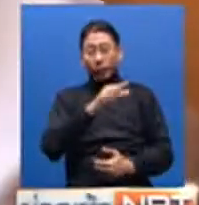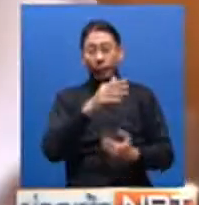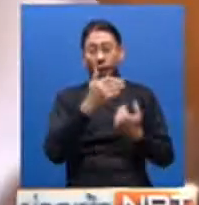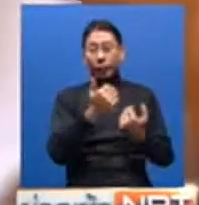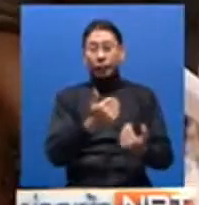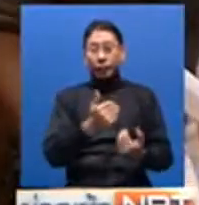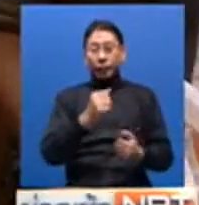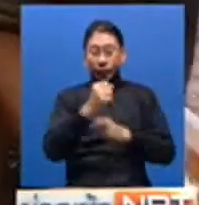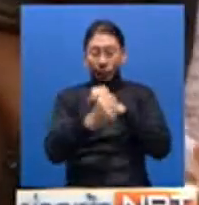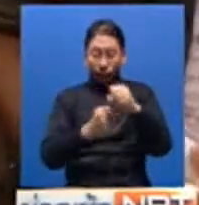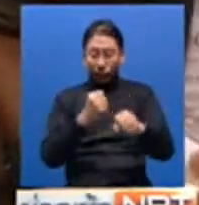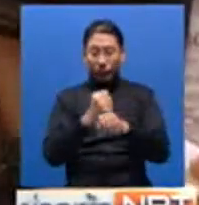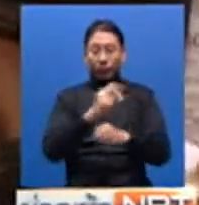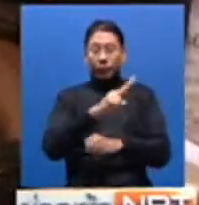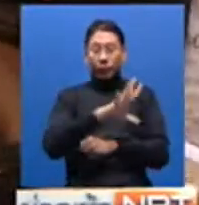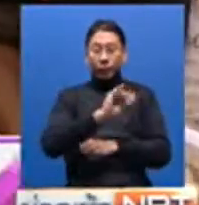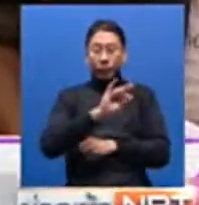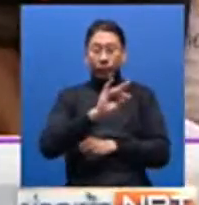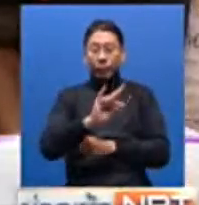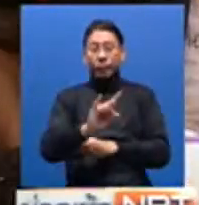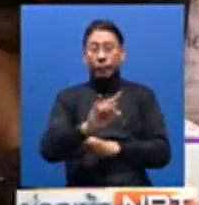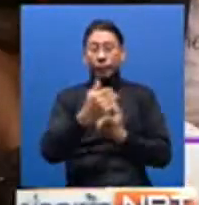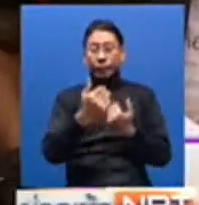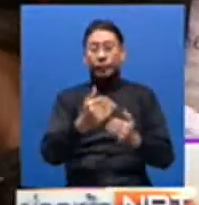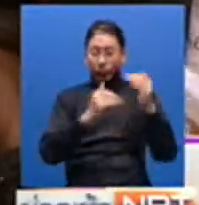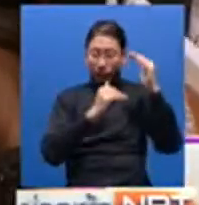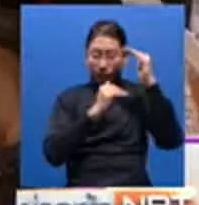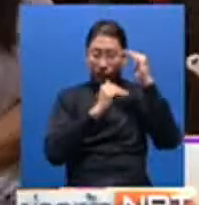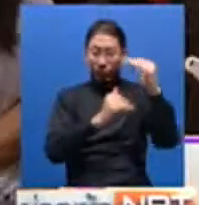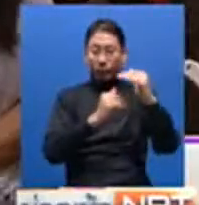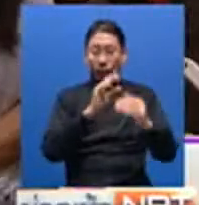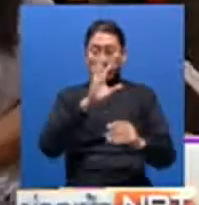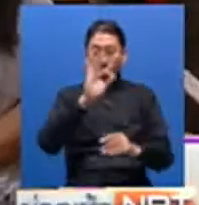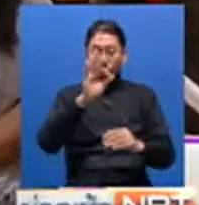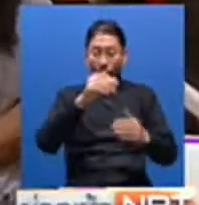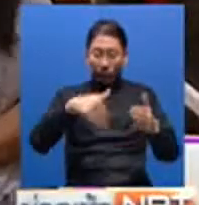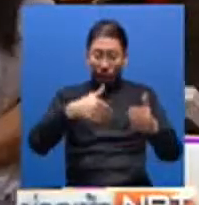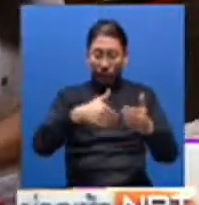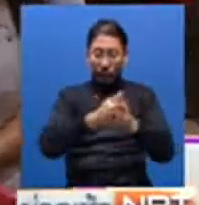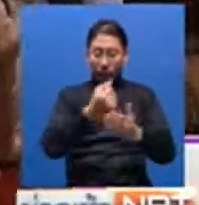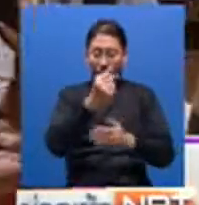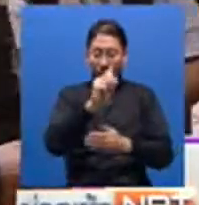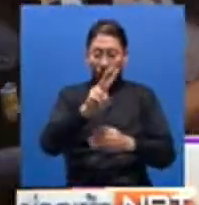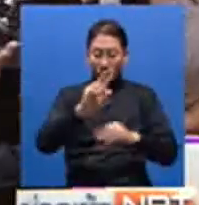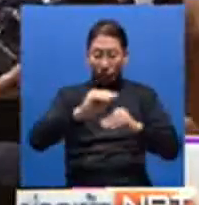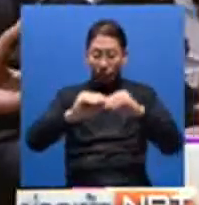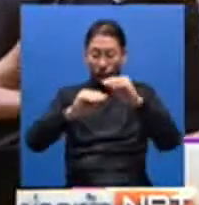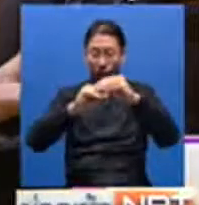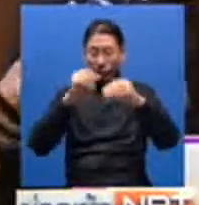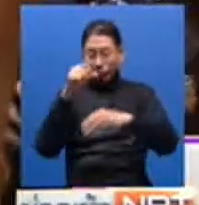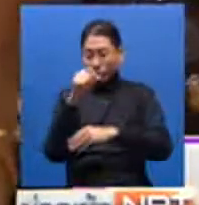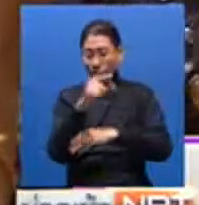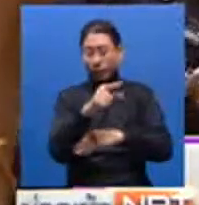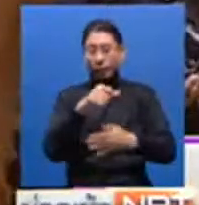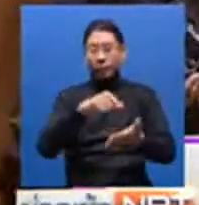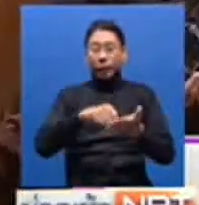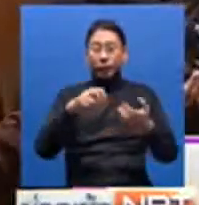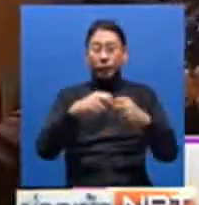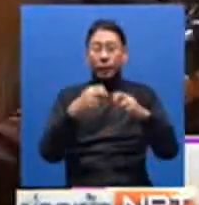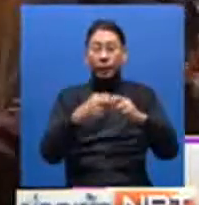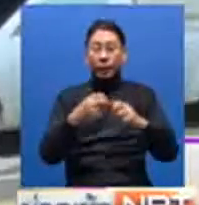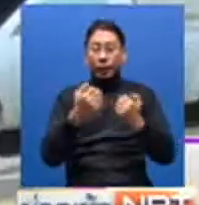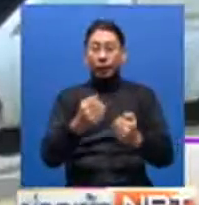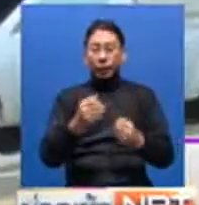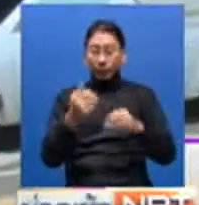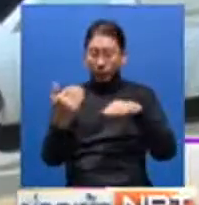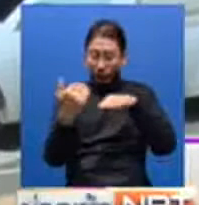ในปี 2558ได้กำหนด 9ยุทธศาสตร์ 12โครงการเร่งด่วนเพื่อแก้ไขปัญหาจราจรในเขต